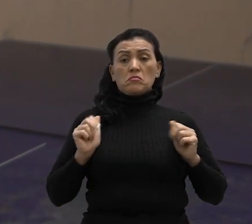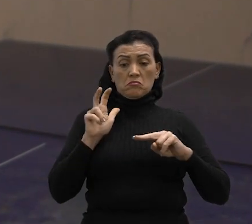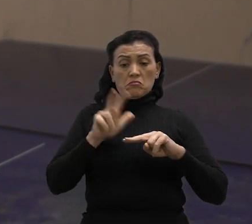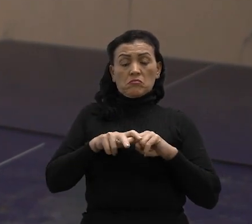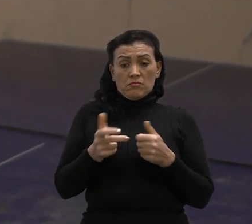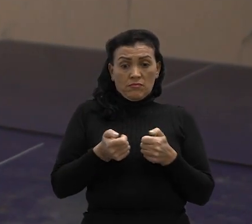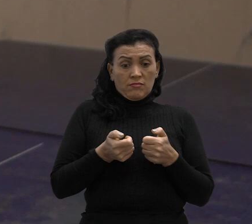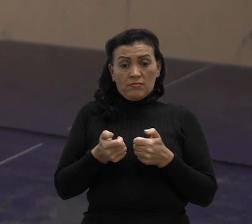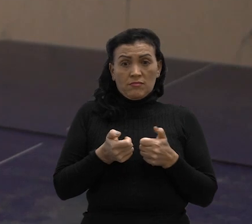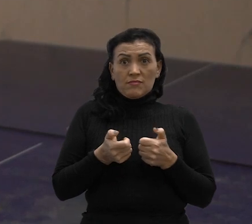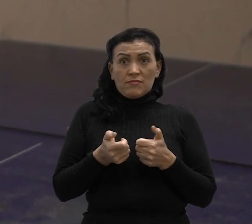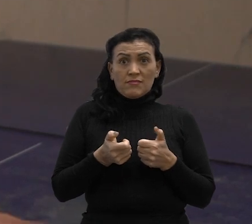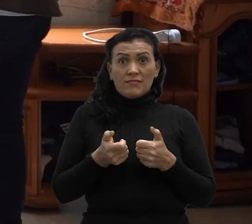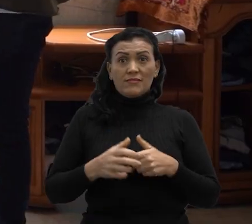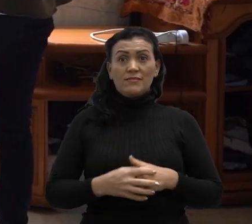وهو يلعب.